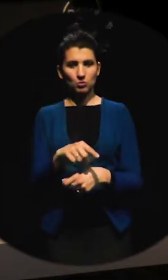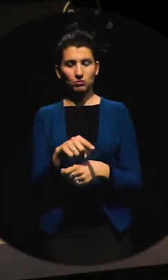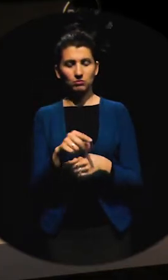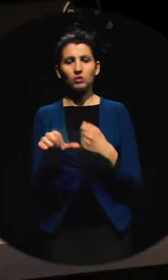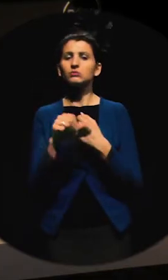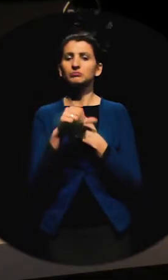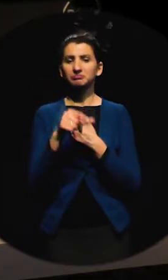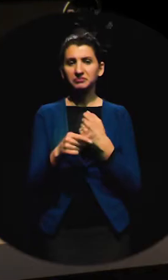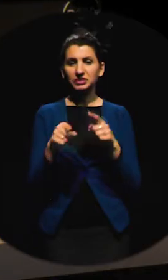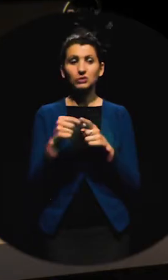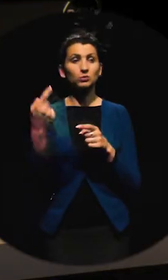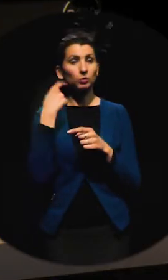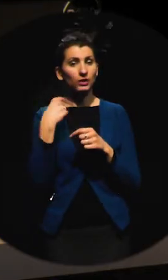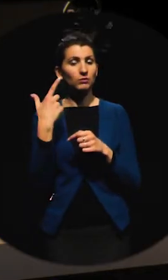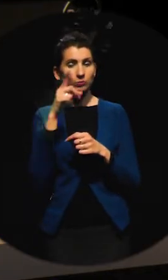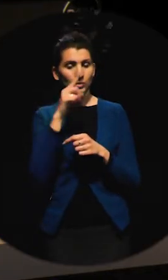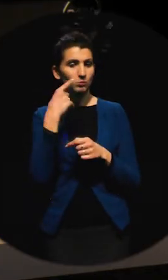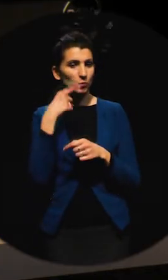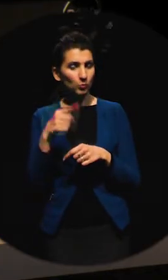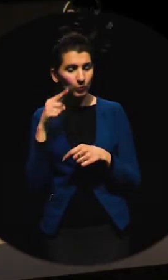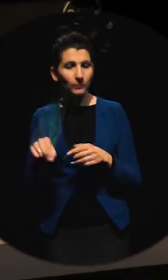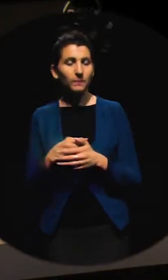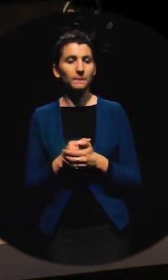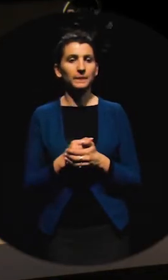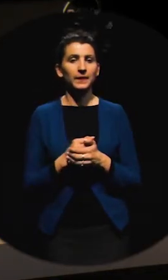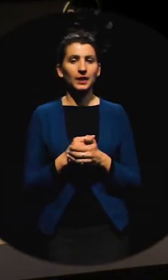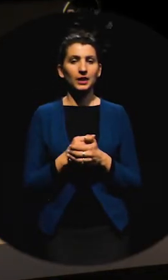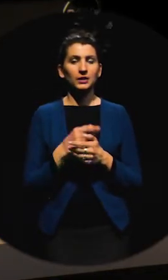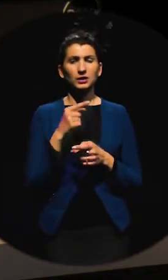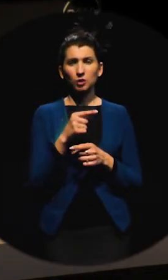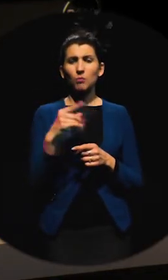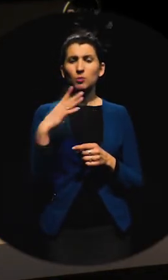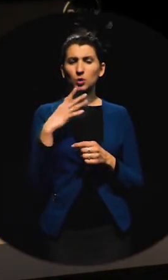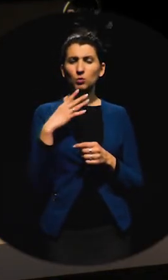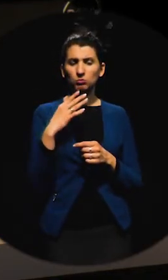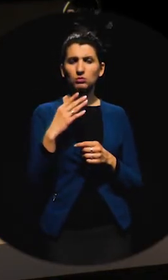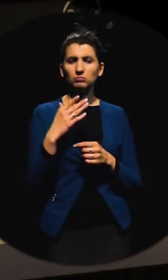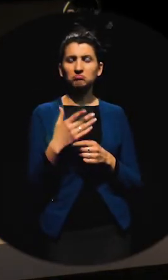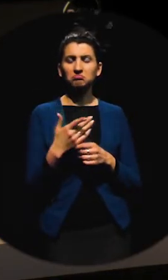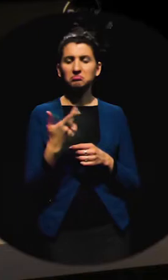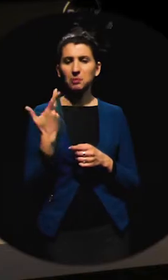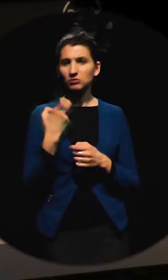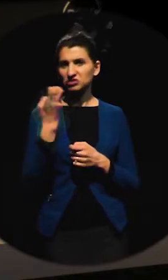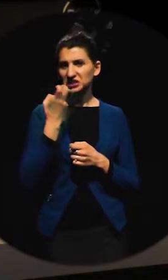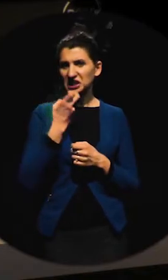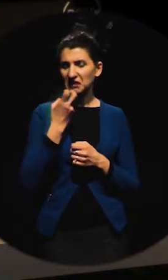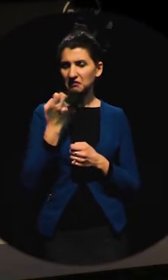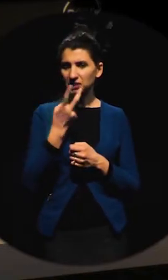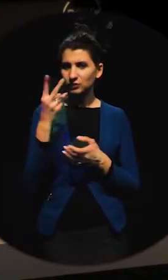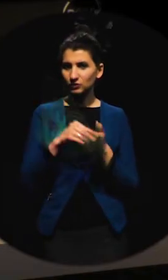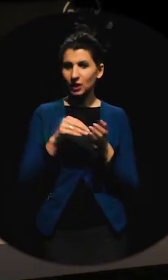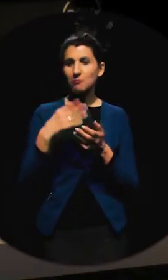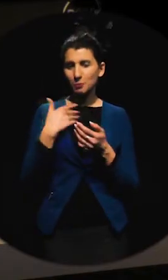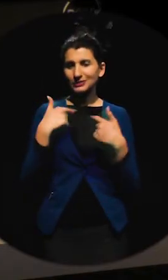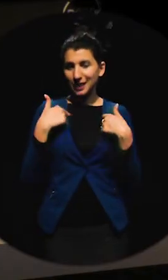rzeczywiście słuchaczy tych potrzeb. I to było gdzieś niezwykłe doświadczenie, bardzo stresogenne